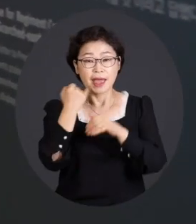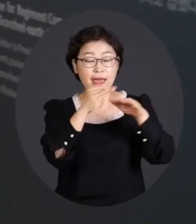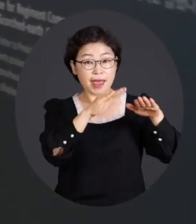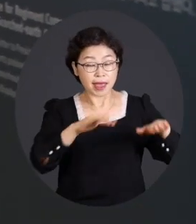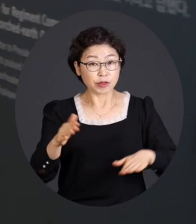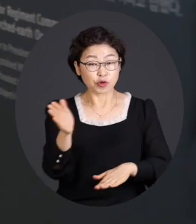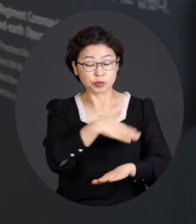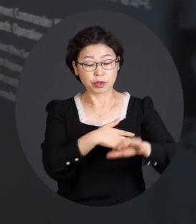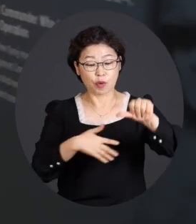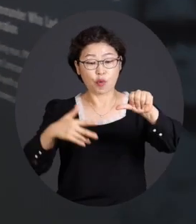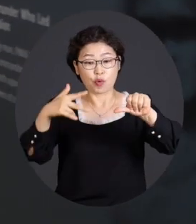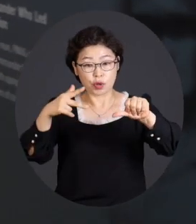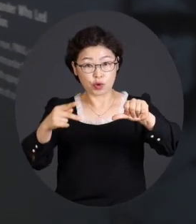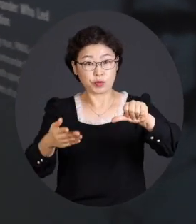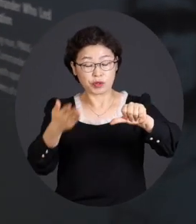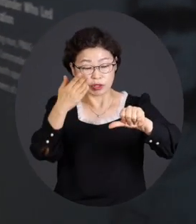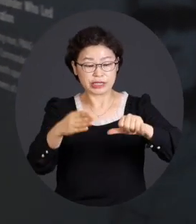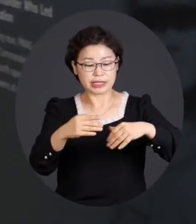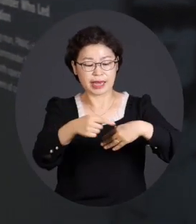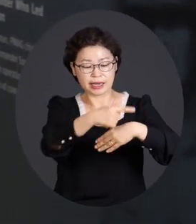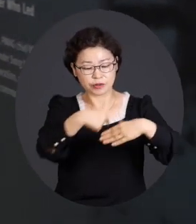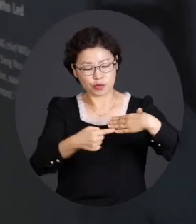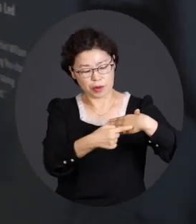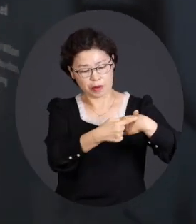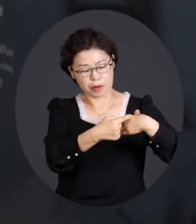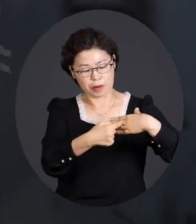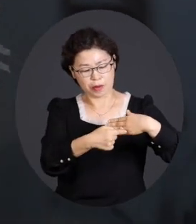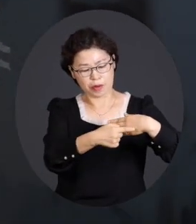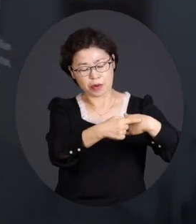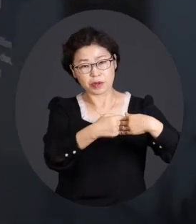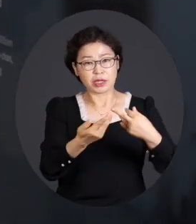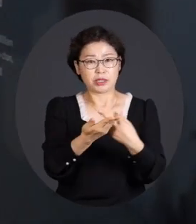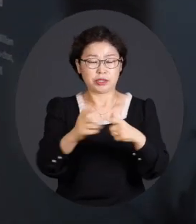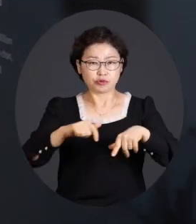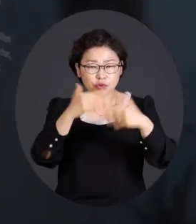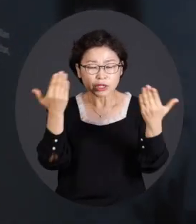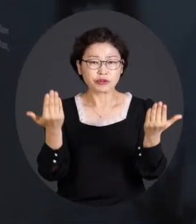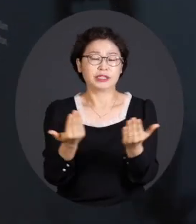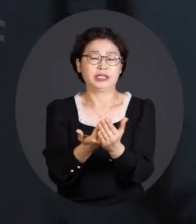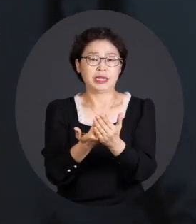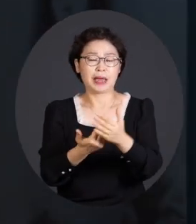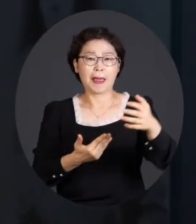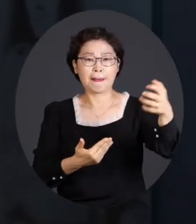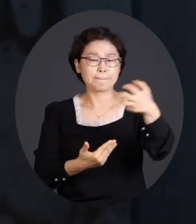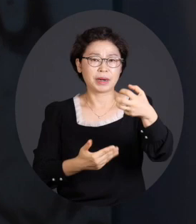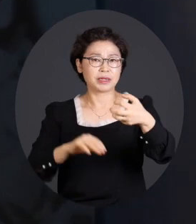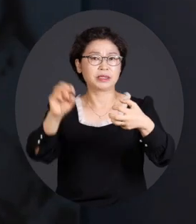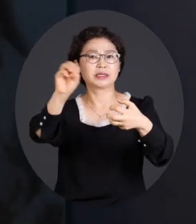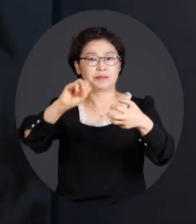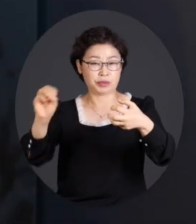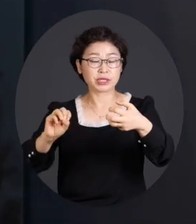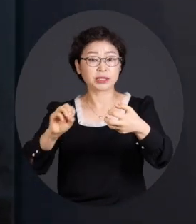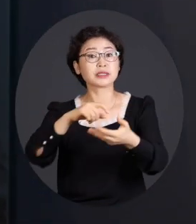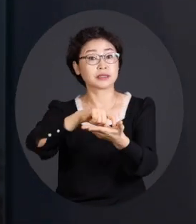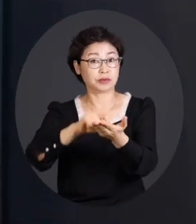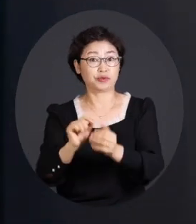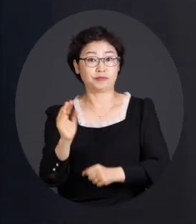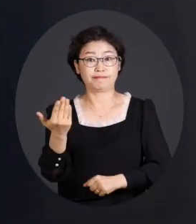해안으로부터 5km 이상 들어간 중산간은 제주도 전체 면적 80%에